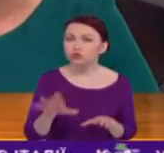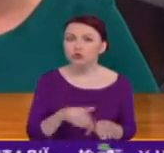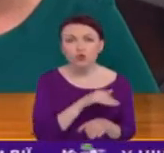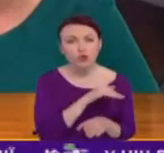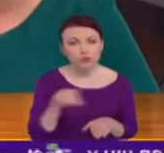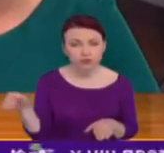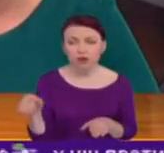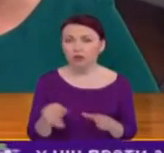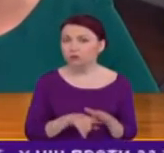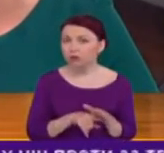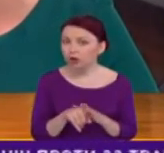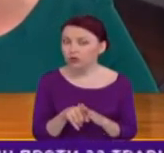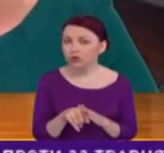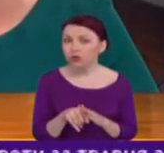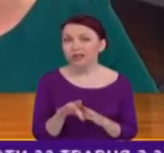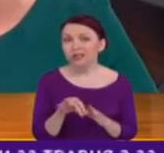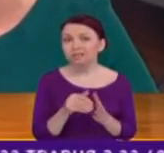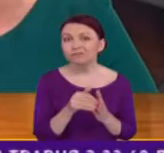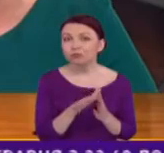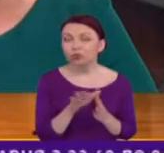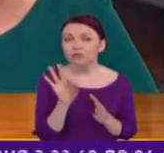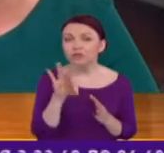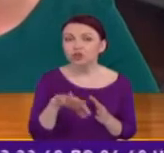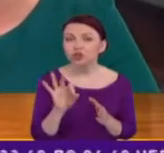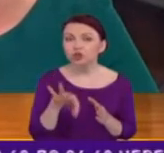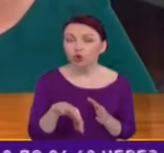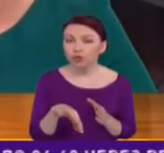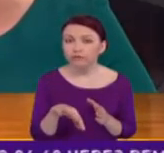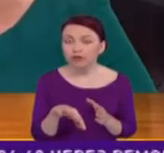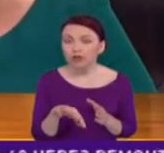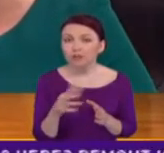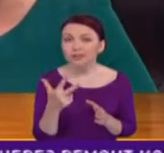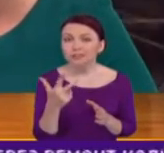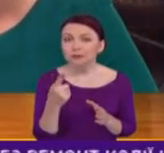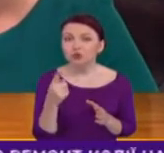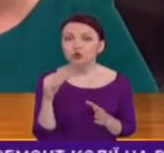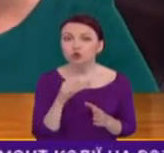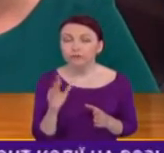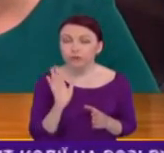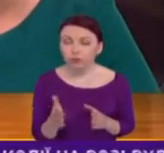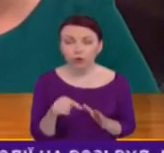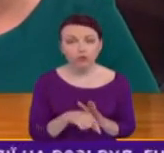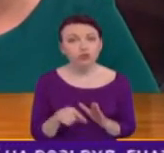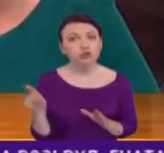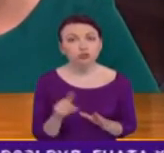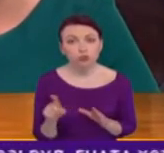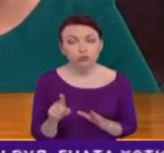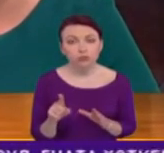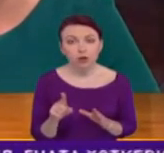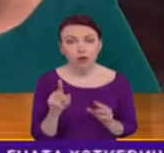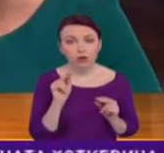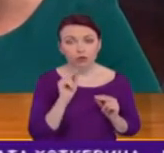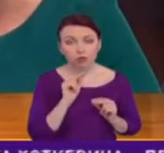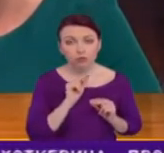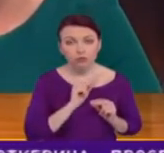запуску «Київ-смарт-карт» і, до речі, відмови від жетонів, яка анонсовано станеться 31 жовтня, означає те, що персонал,